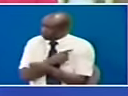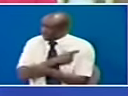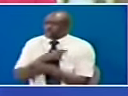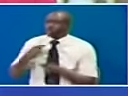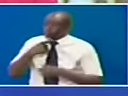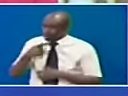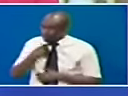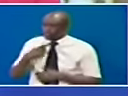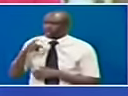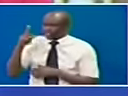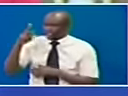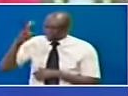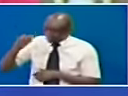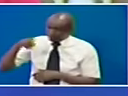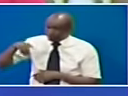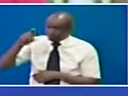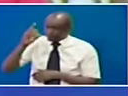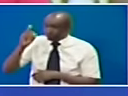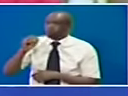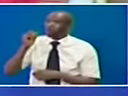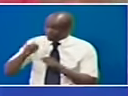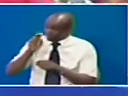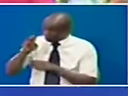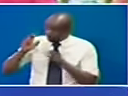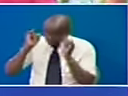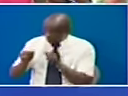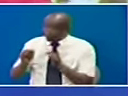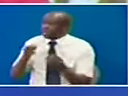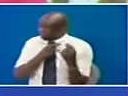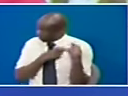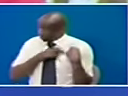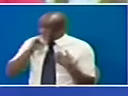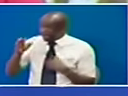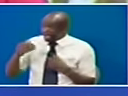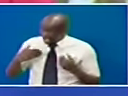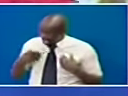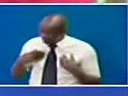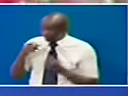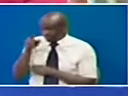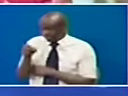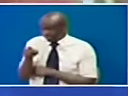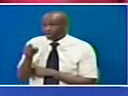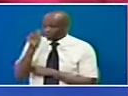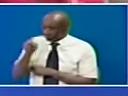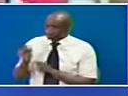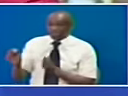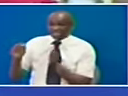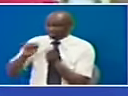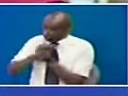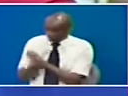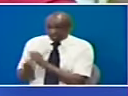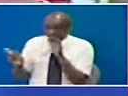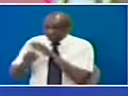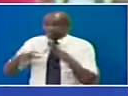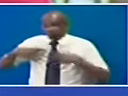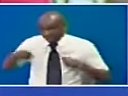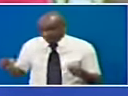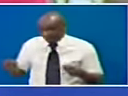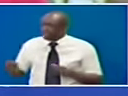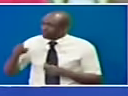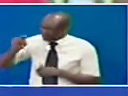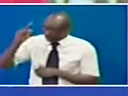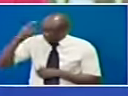wa KMPDU kwamba utaangaliwa upya, na yale majukumu ambayo yamepewa muungano huo huenda yakarejeshwa kwa Wizara ya Afya. Huoni